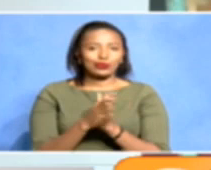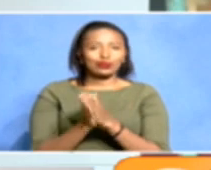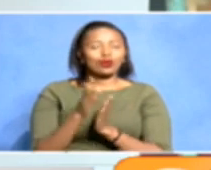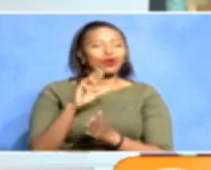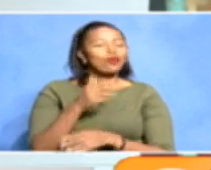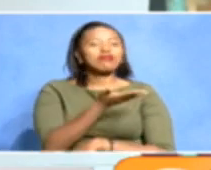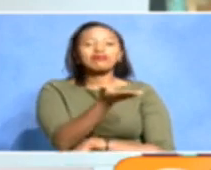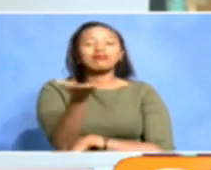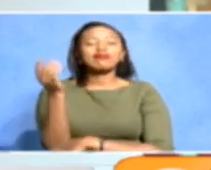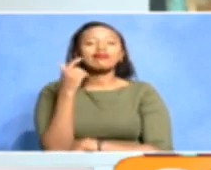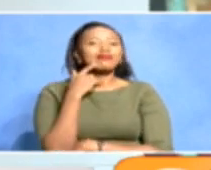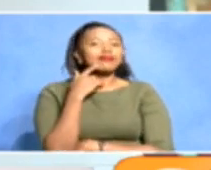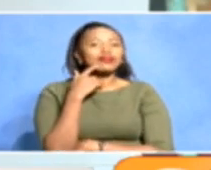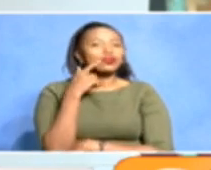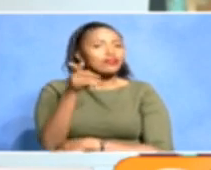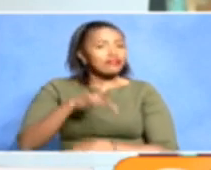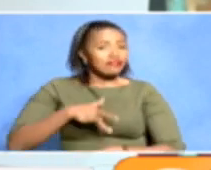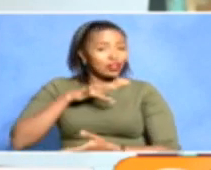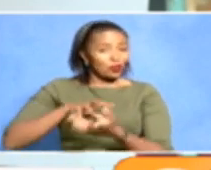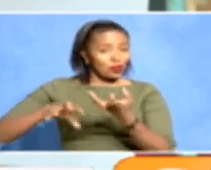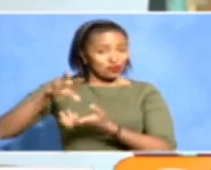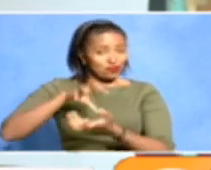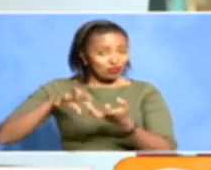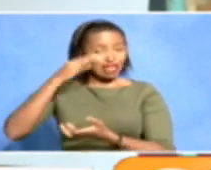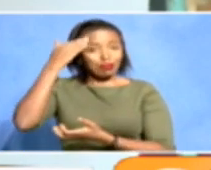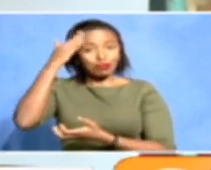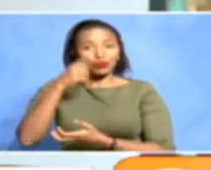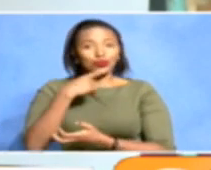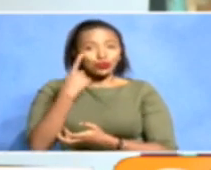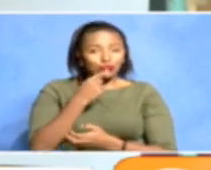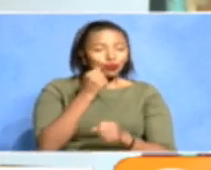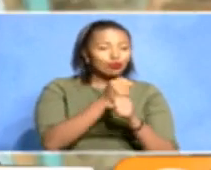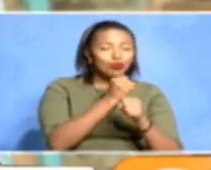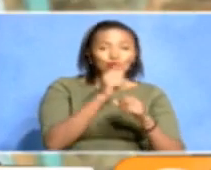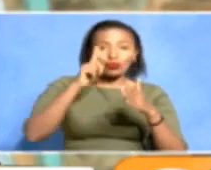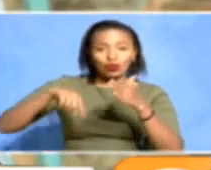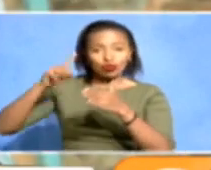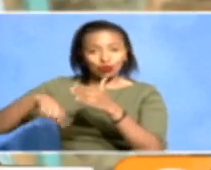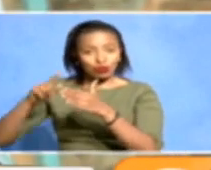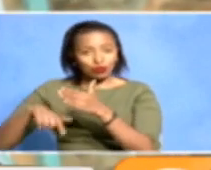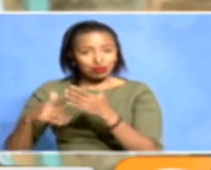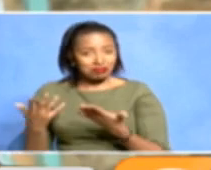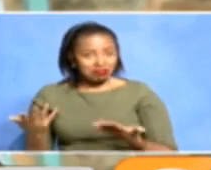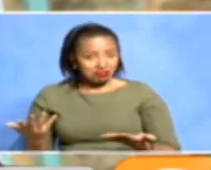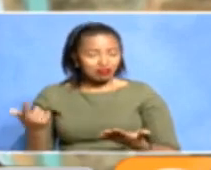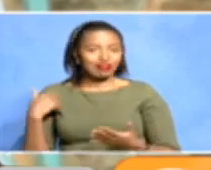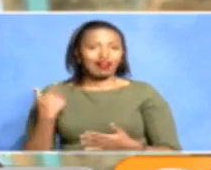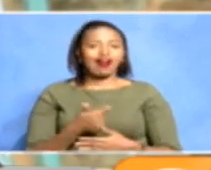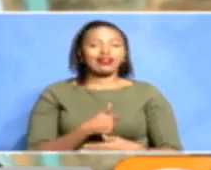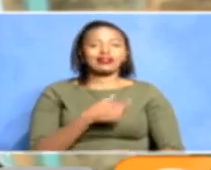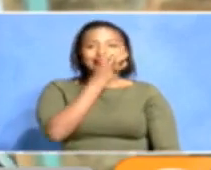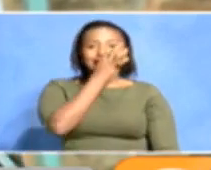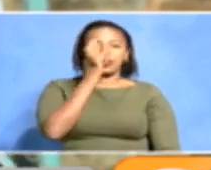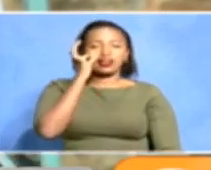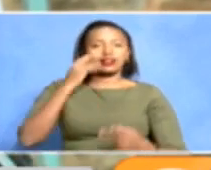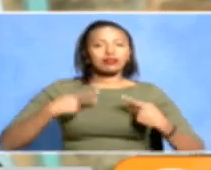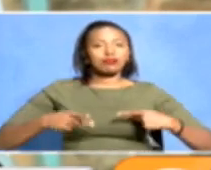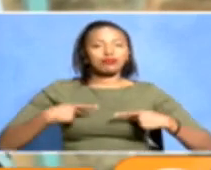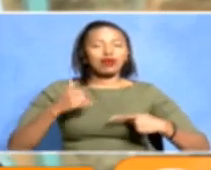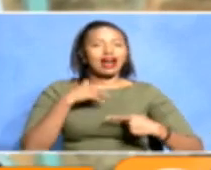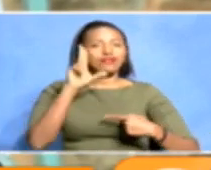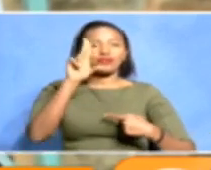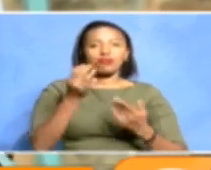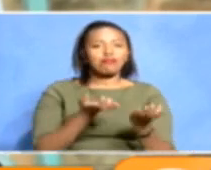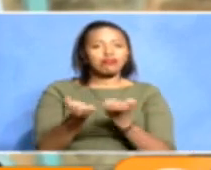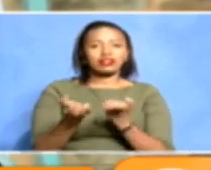nyinyi mtachanganyikiwa kweli msijue nani ni wa kujua kufanya kazi gani? Sisi your excellency watu ya Nyeri, we have no